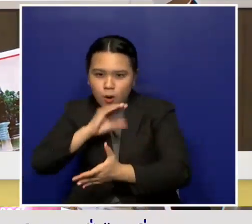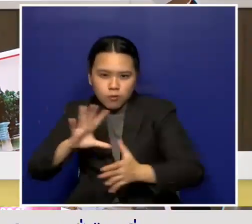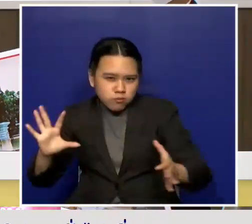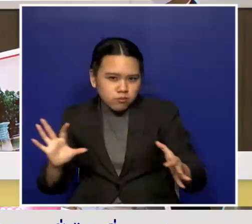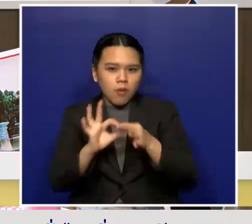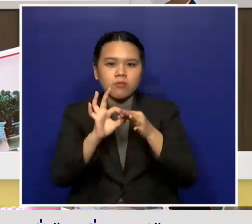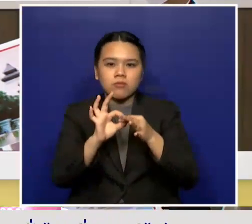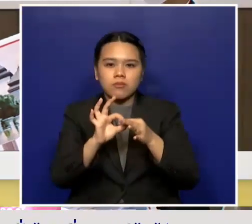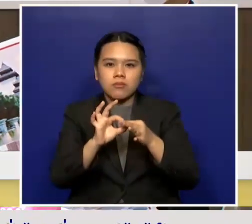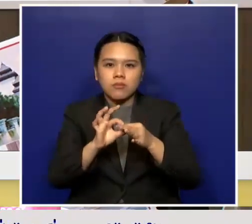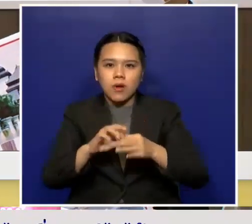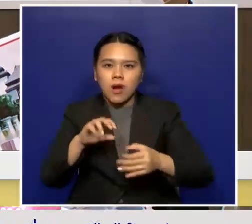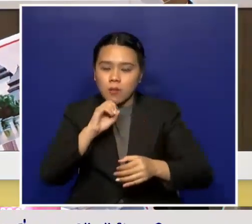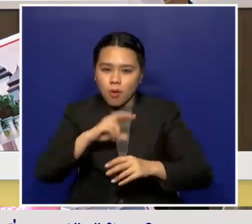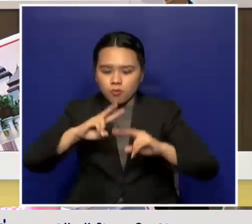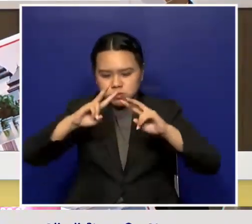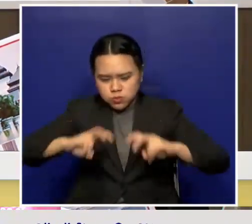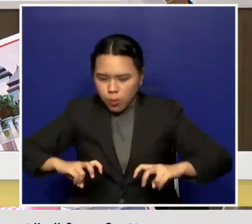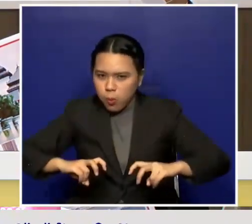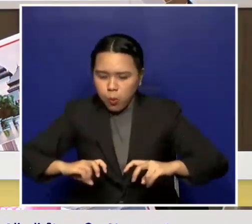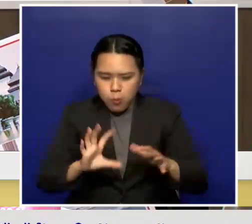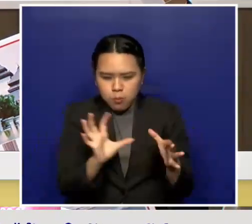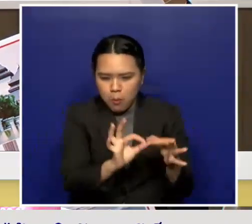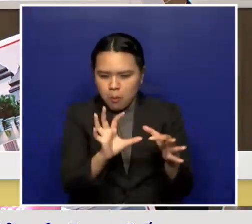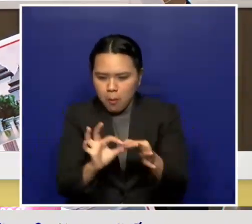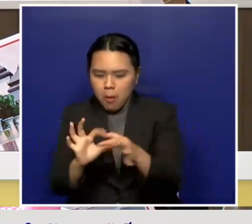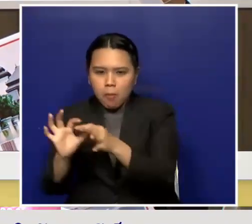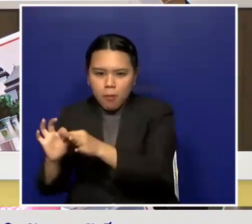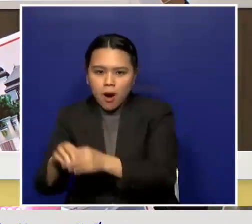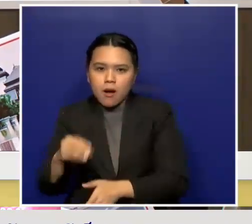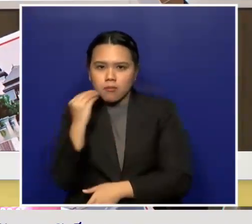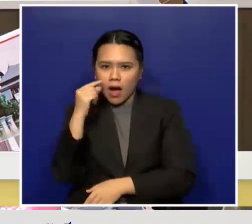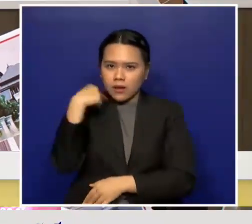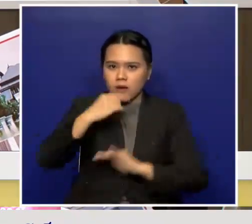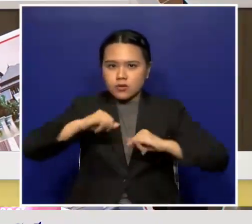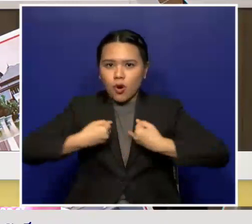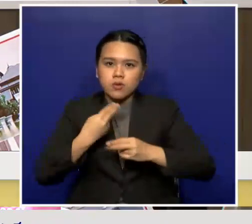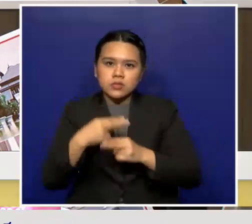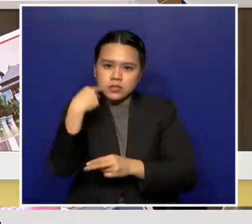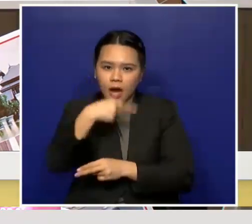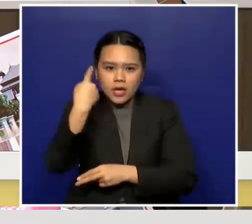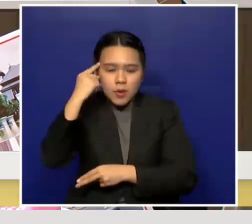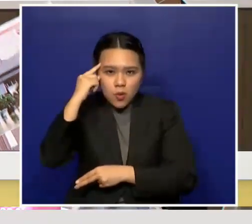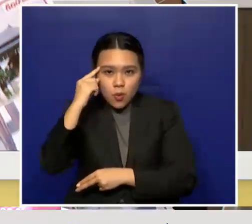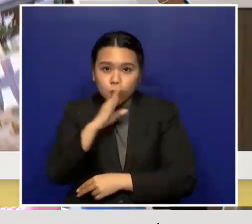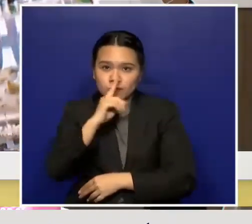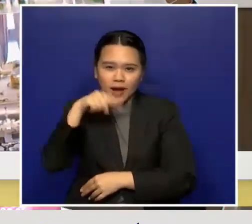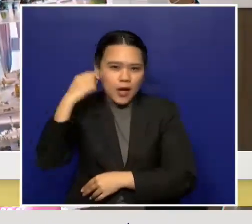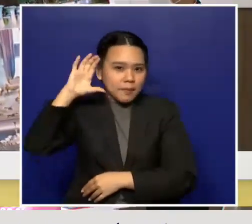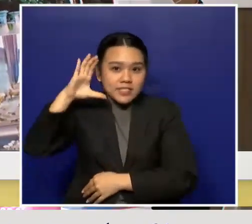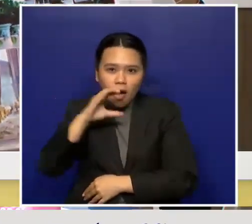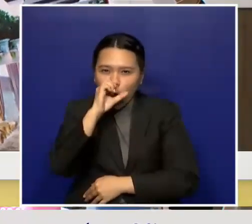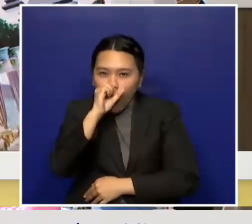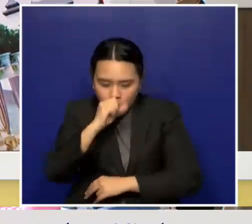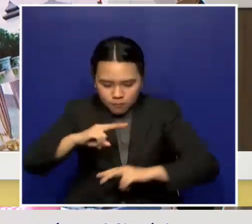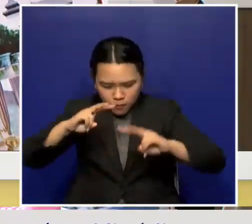โดนล็อกหมดเลยไม่มีทางที่จะล้วงได้เลยบ้านใครชื่อใครไม่มีไม่เชื่อใครแน่จริงลองไปค้นดูในสอระบบนะครับผมนี่เป็นนักสื